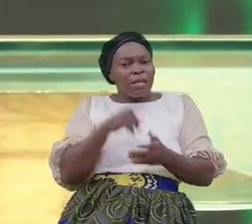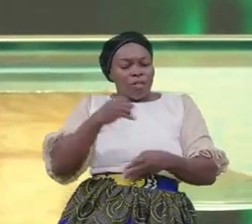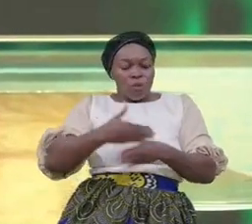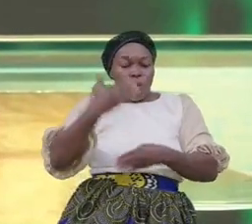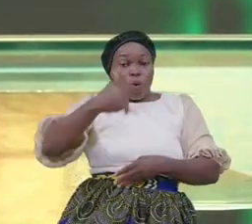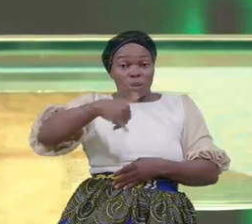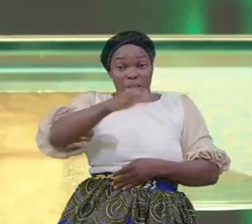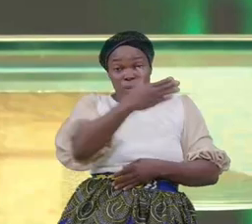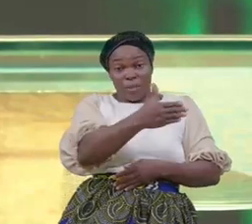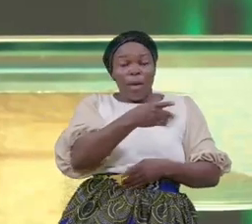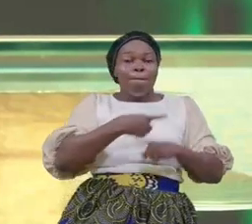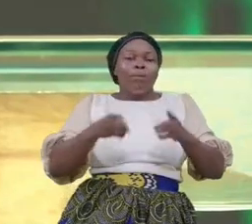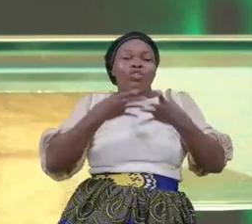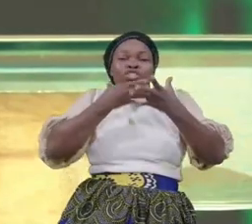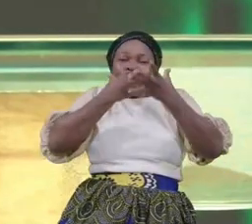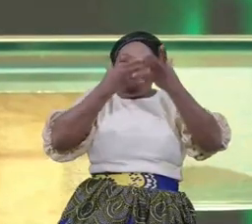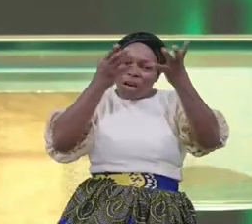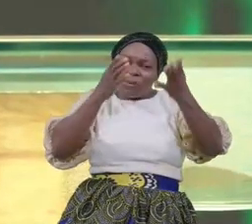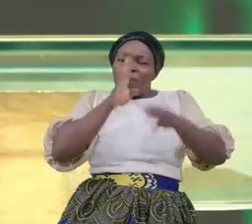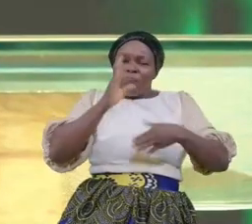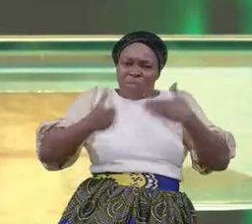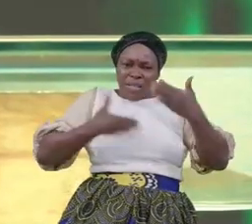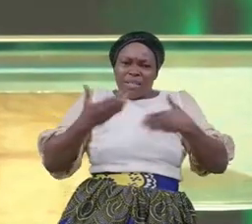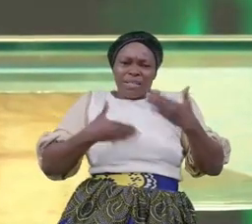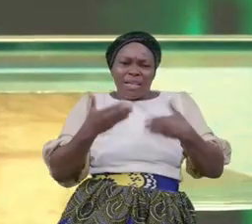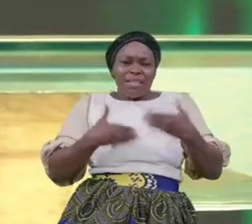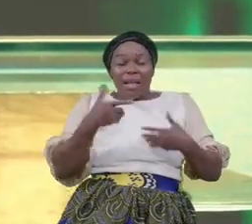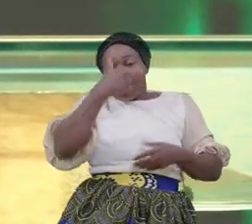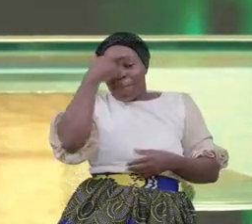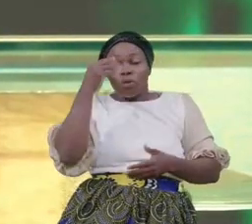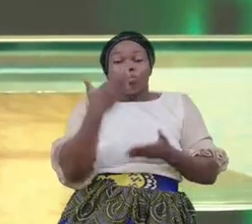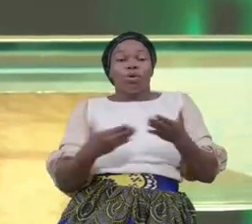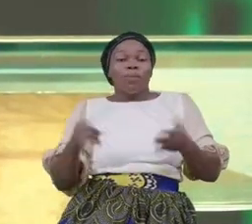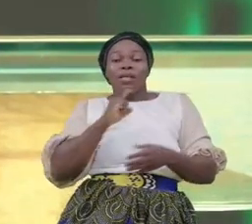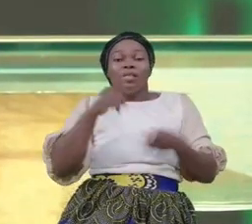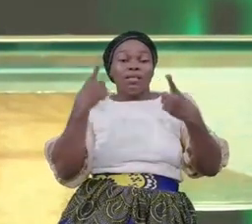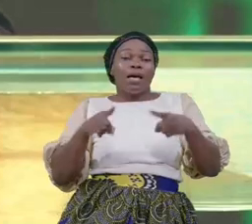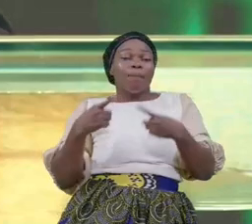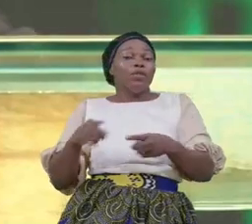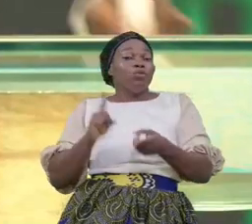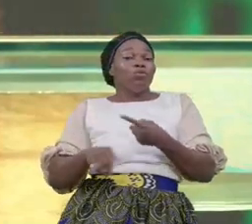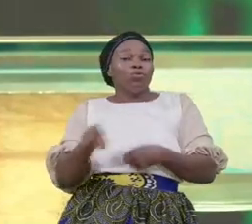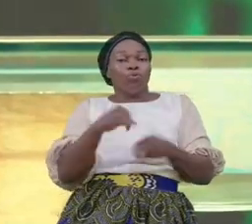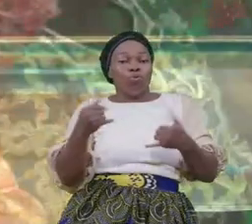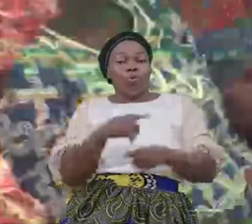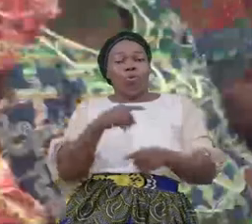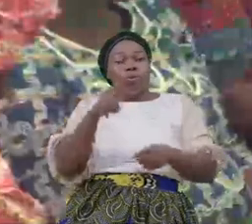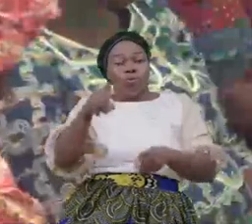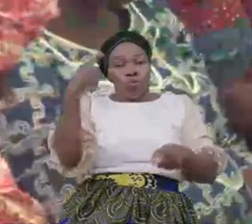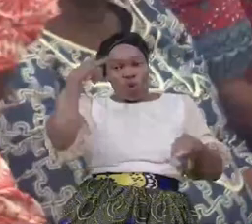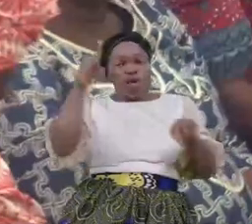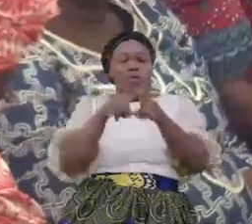Poussez des cris. Soyez contents. Parce que quelque chose vous arrive ce jour. Vous allez vous accorder avec